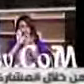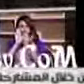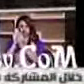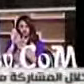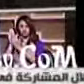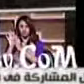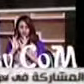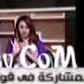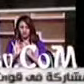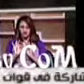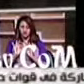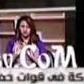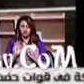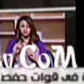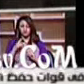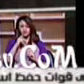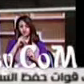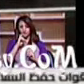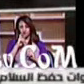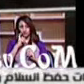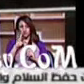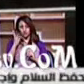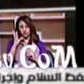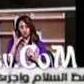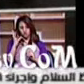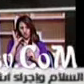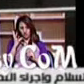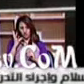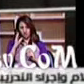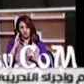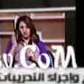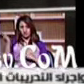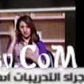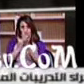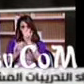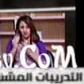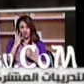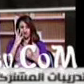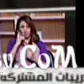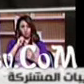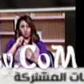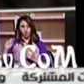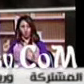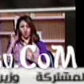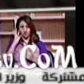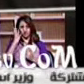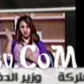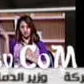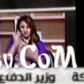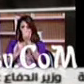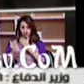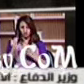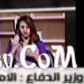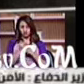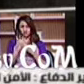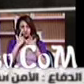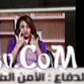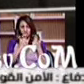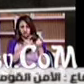مع معلومات بتقول انه في شباب قادمين من اربع محافظات هيتوه لتامين جلسه